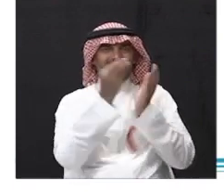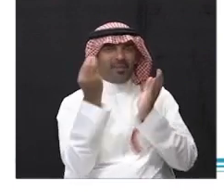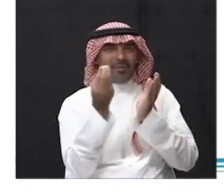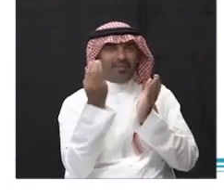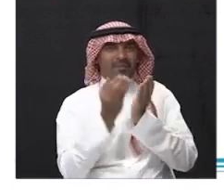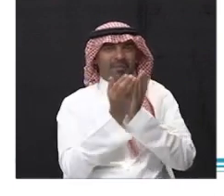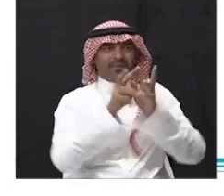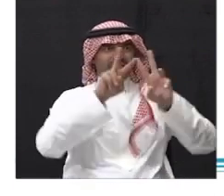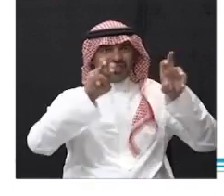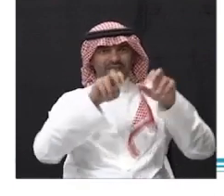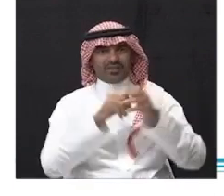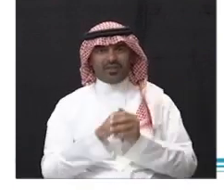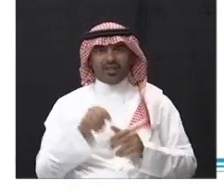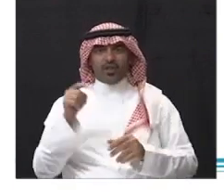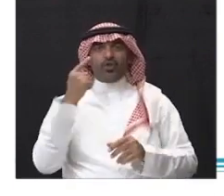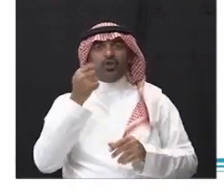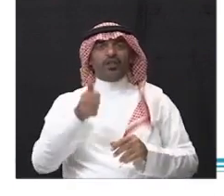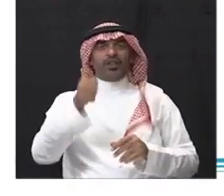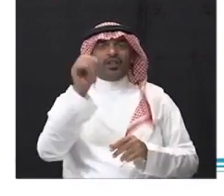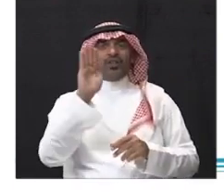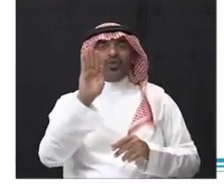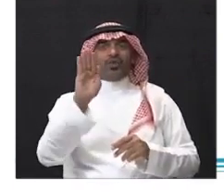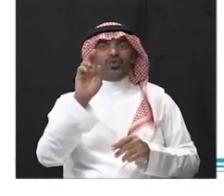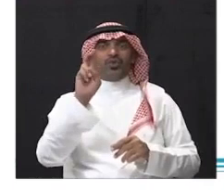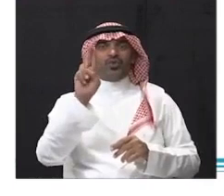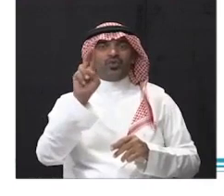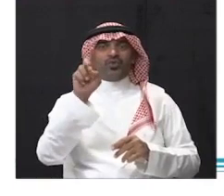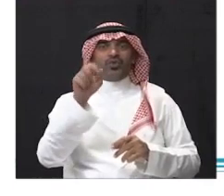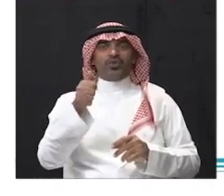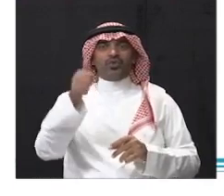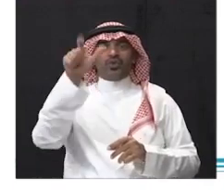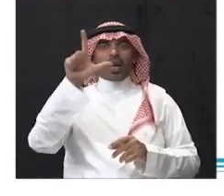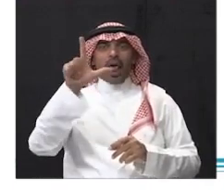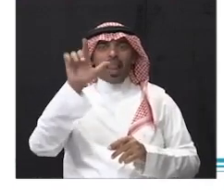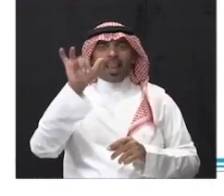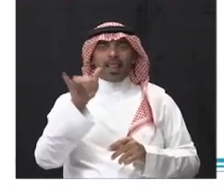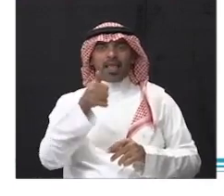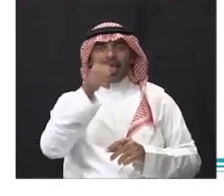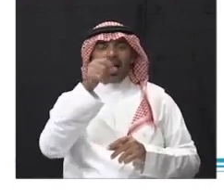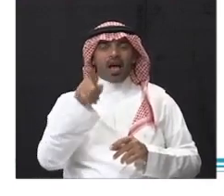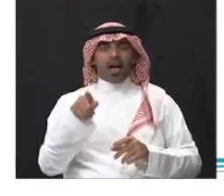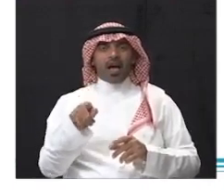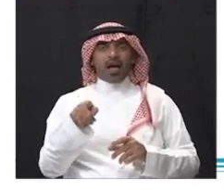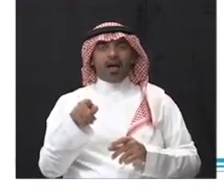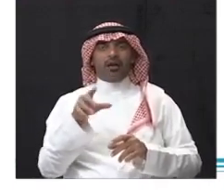من؟ ممتاز، جيمس كوك، جزيرة جامايكا.